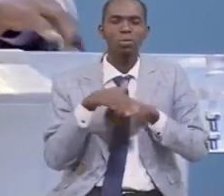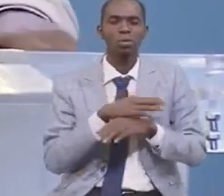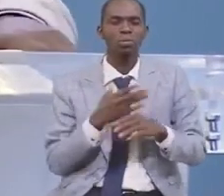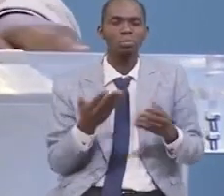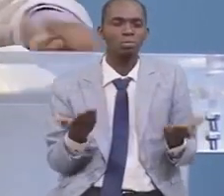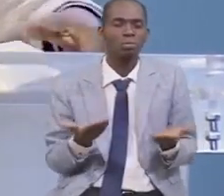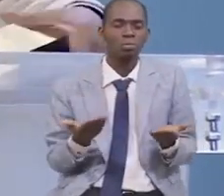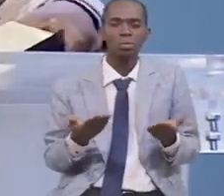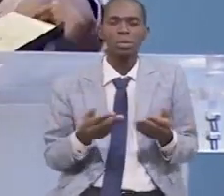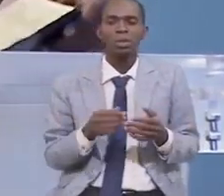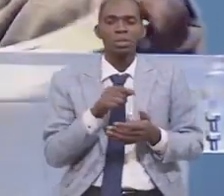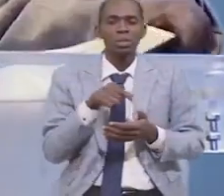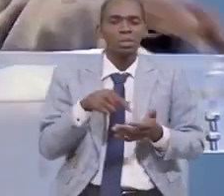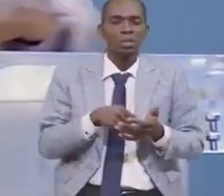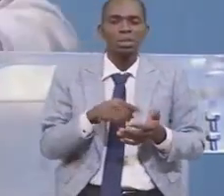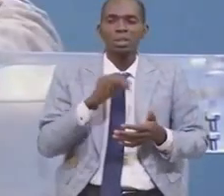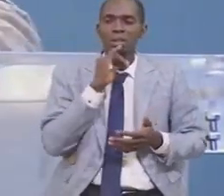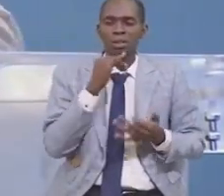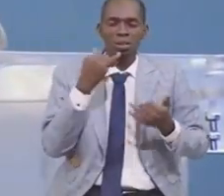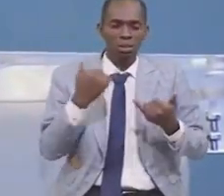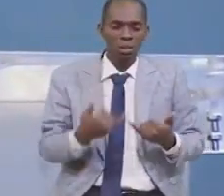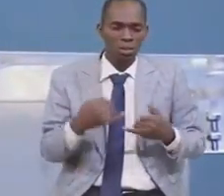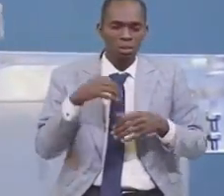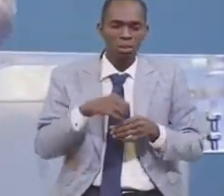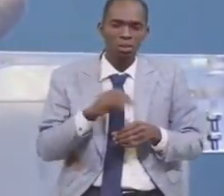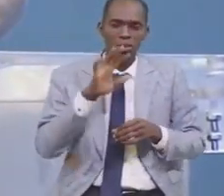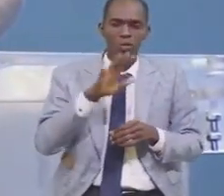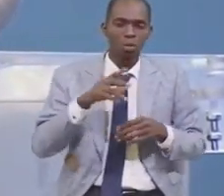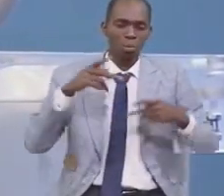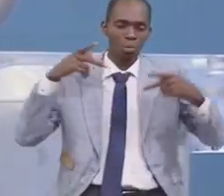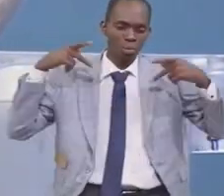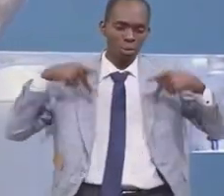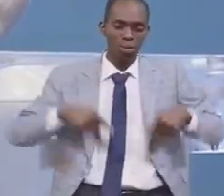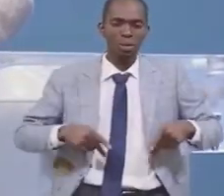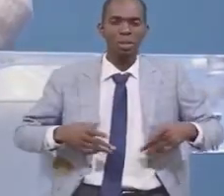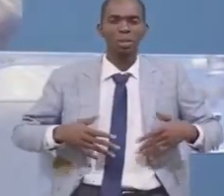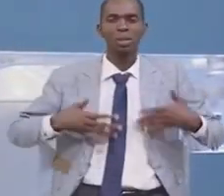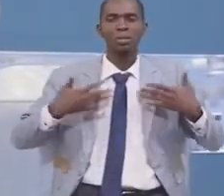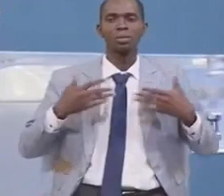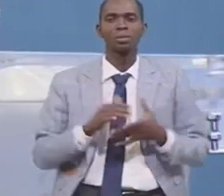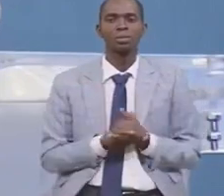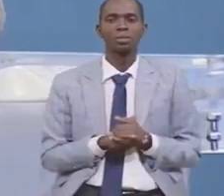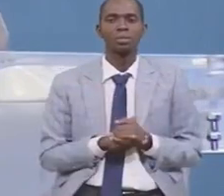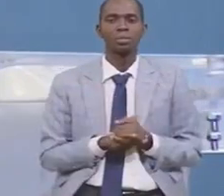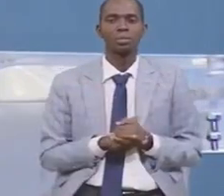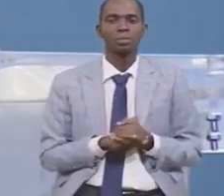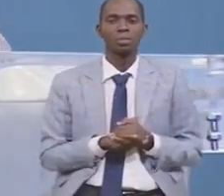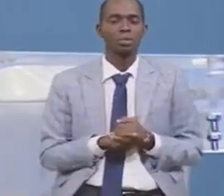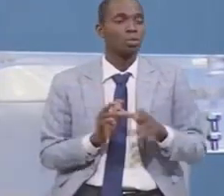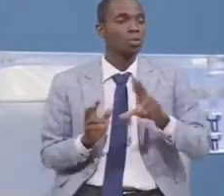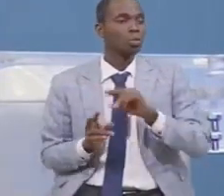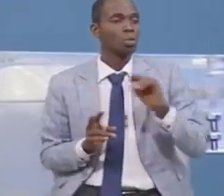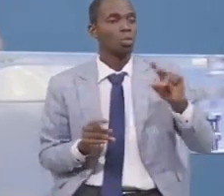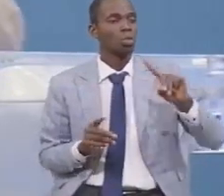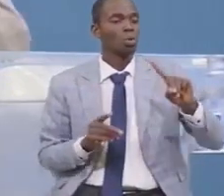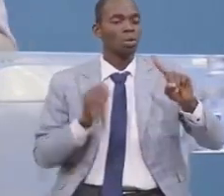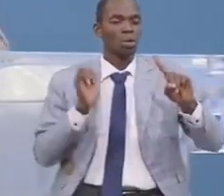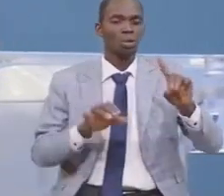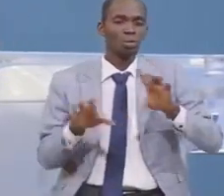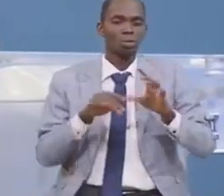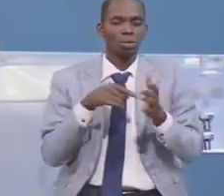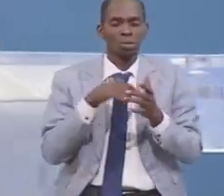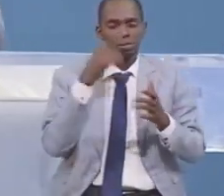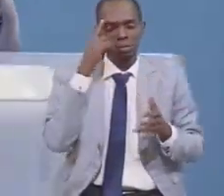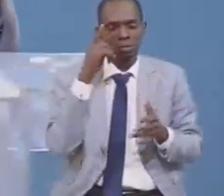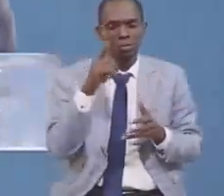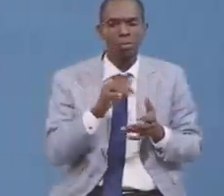now in your personal life. ఇది మీ వ్యక్తిగత జీవితానికి సంబంధించింది. Nobody else can do this for you. ఎవరు మీ